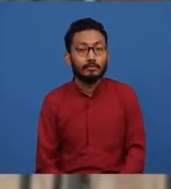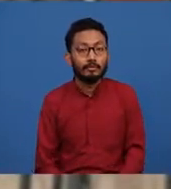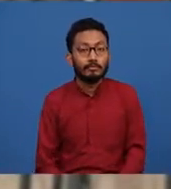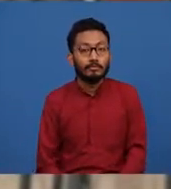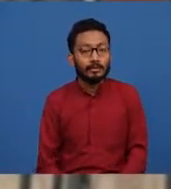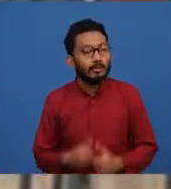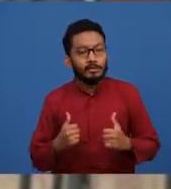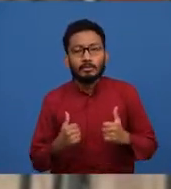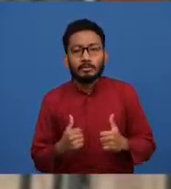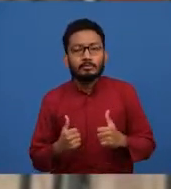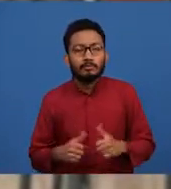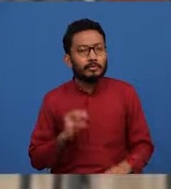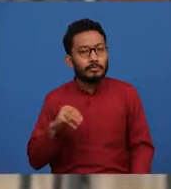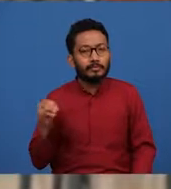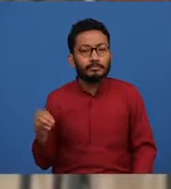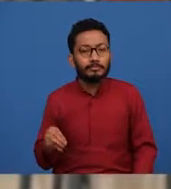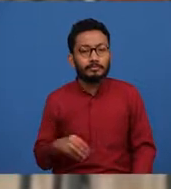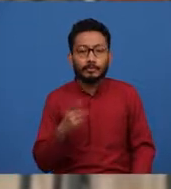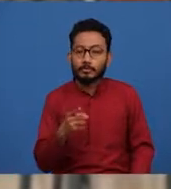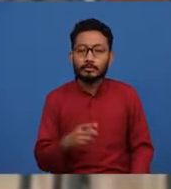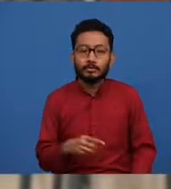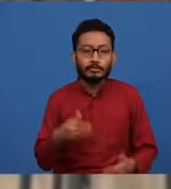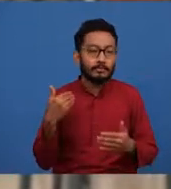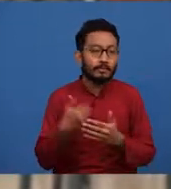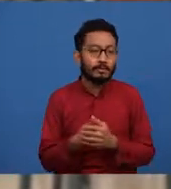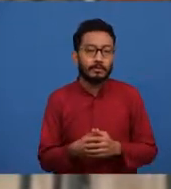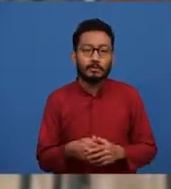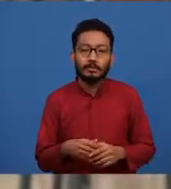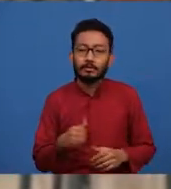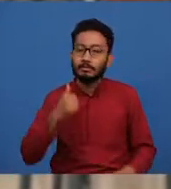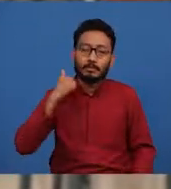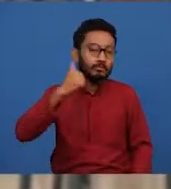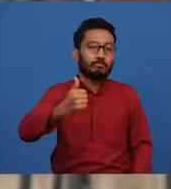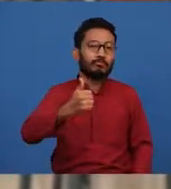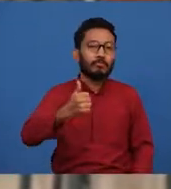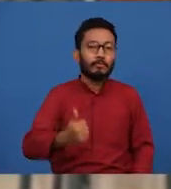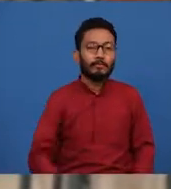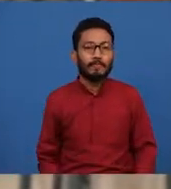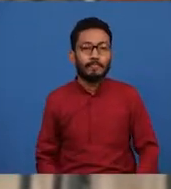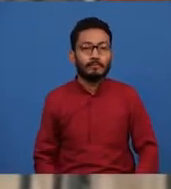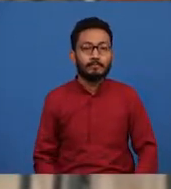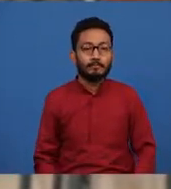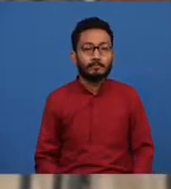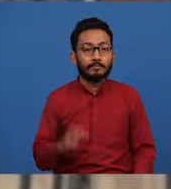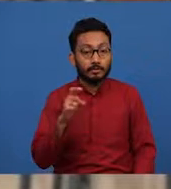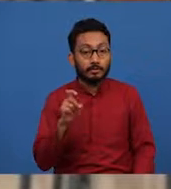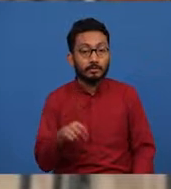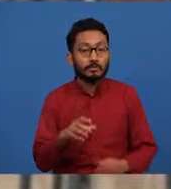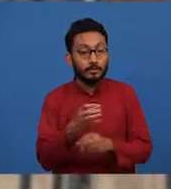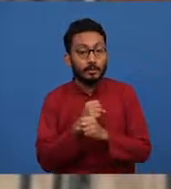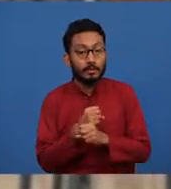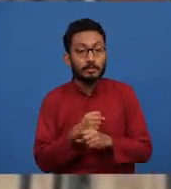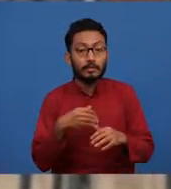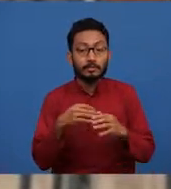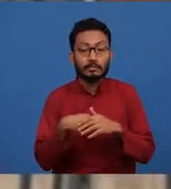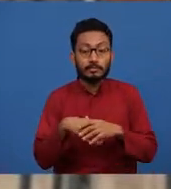Syabas, murid-murid. Kamu semakin bagus. Antara nilai murni yang terdapat dalam